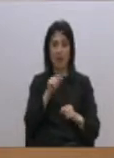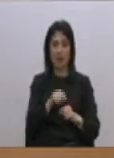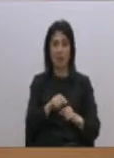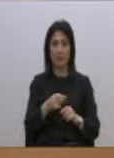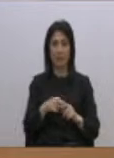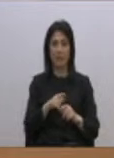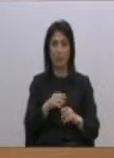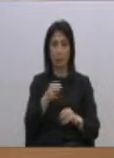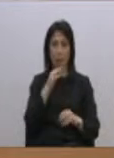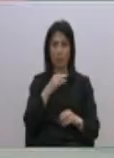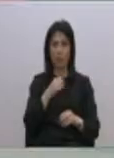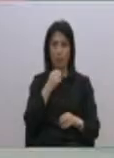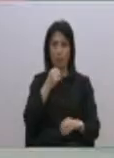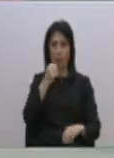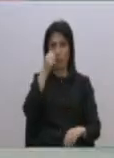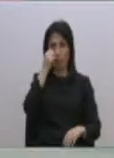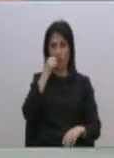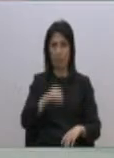ამადეთ უპასუხოთ მადლობა